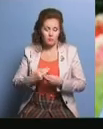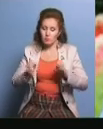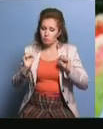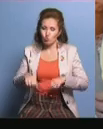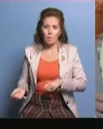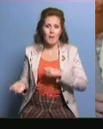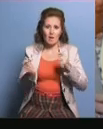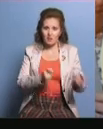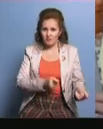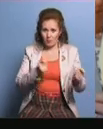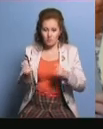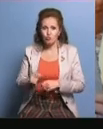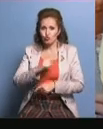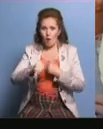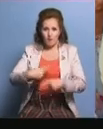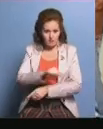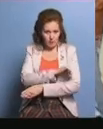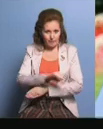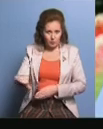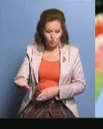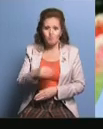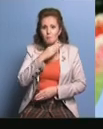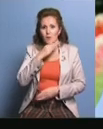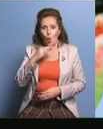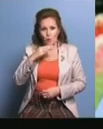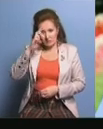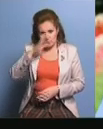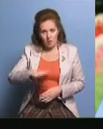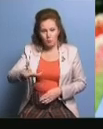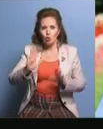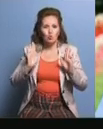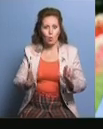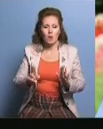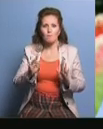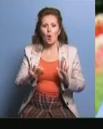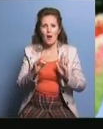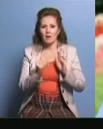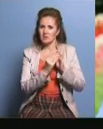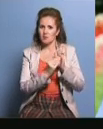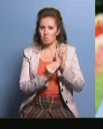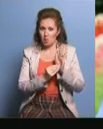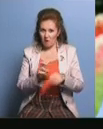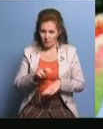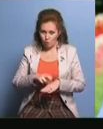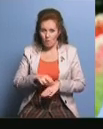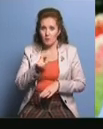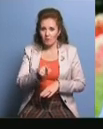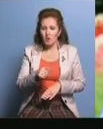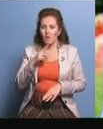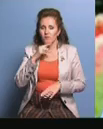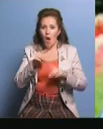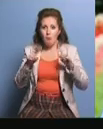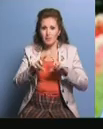перевозить через границу. Многие страны только по рецептам работают врачей, то есть вы в аптеке никакие